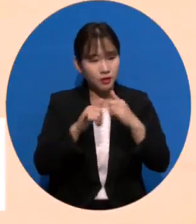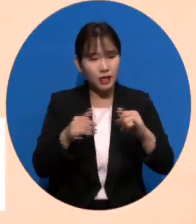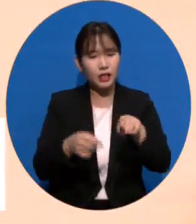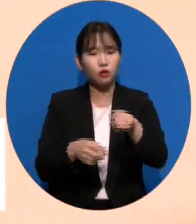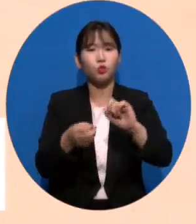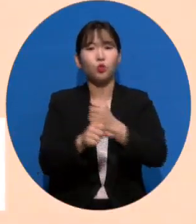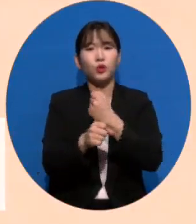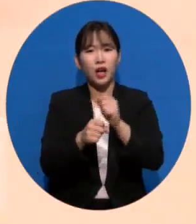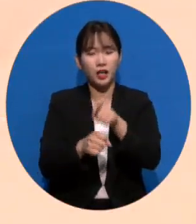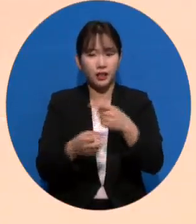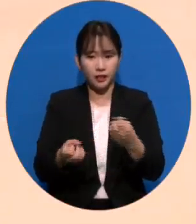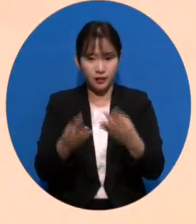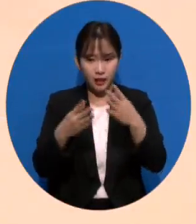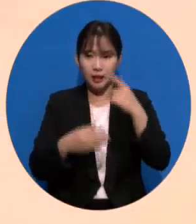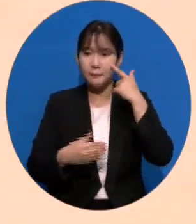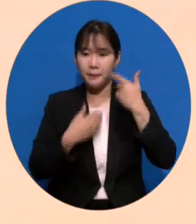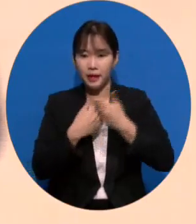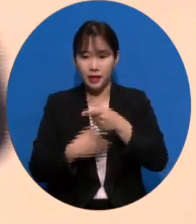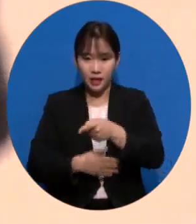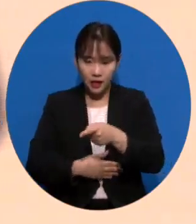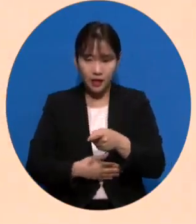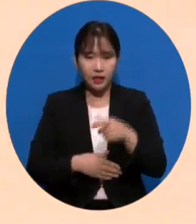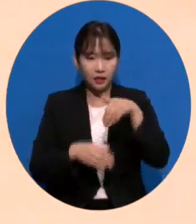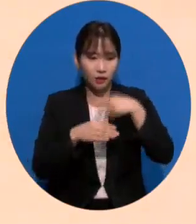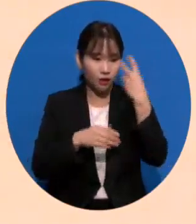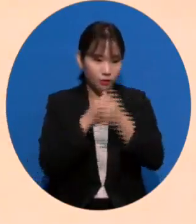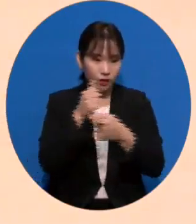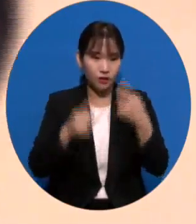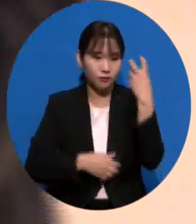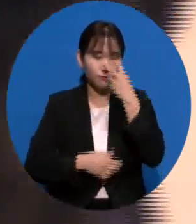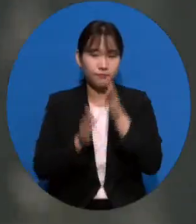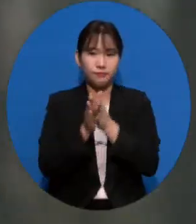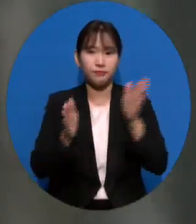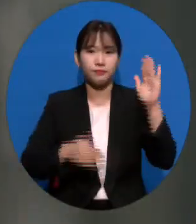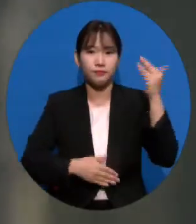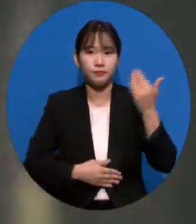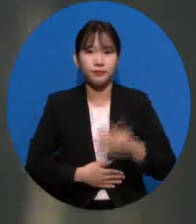조작된 행사에 없다 고 반발하면서 성 거니 조사가 이루어 졌습니다